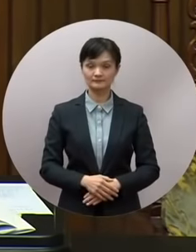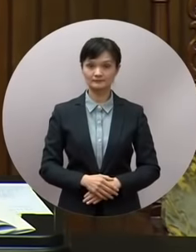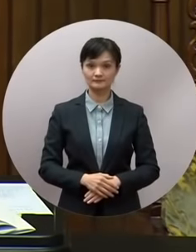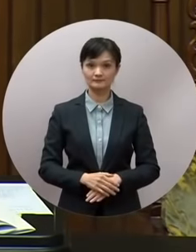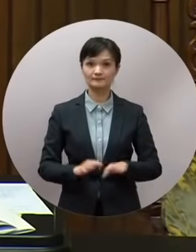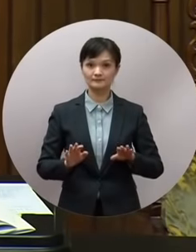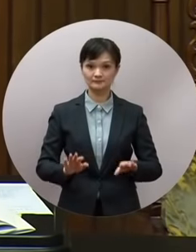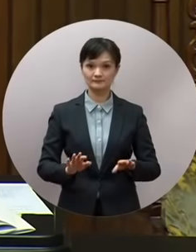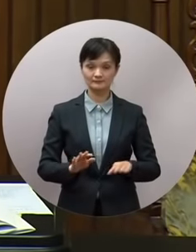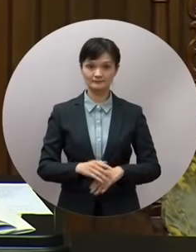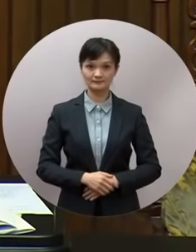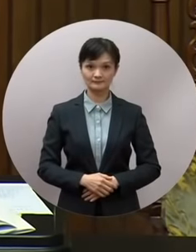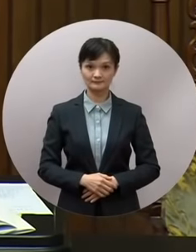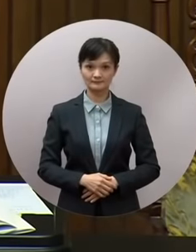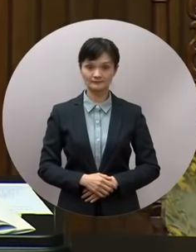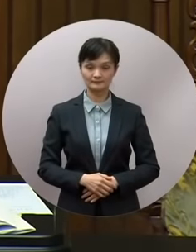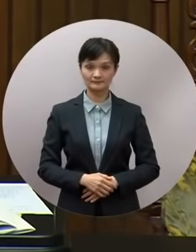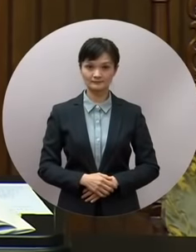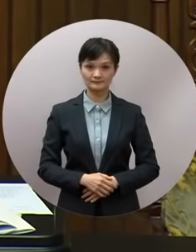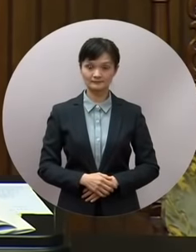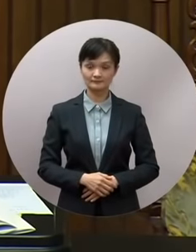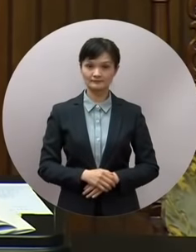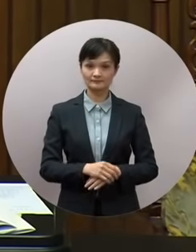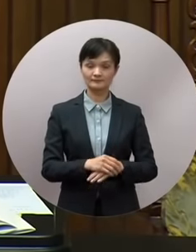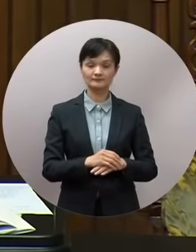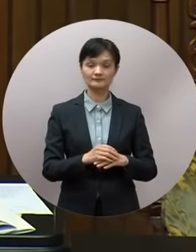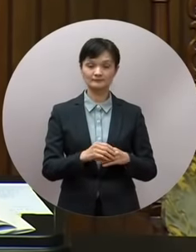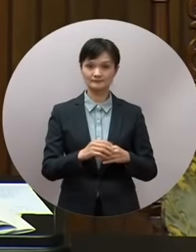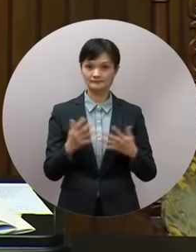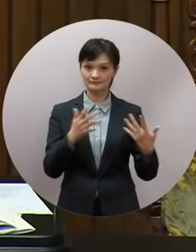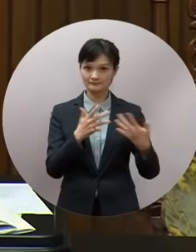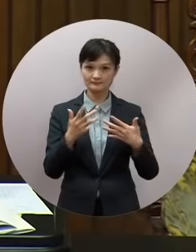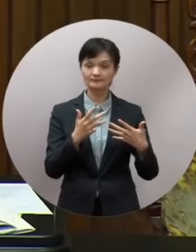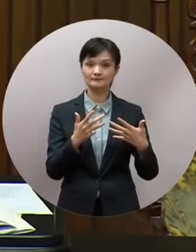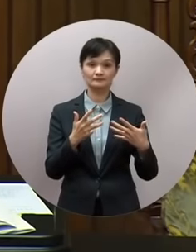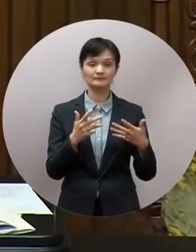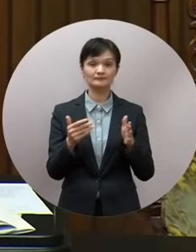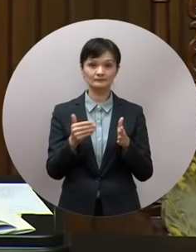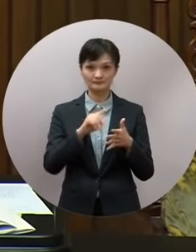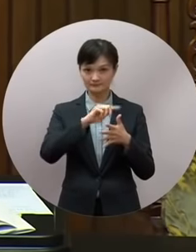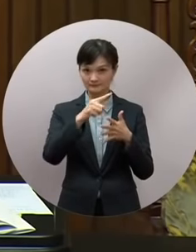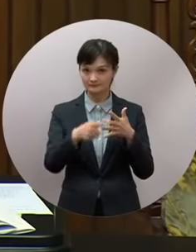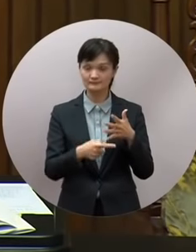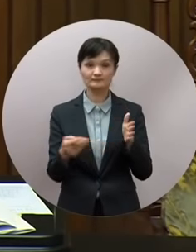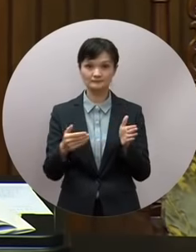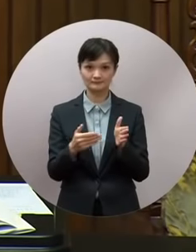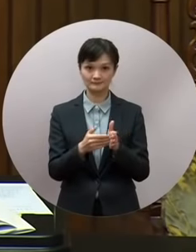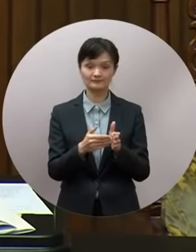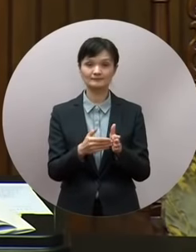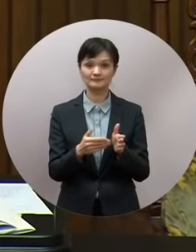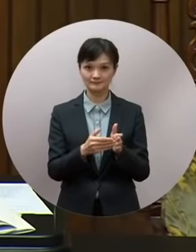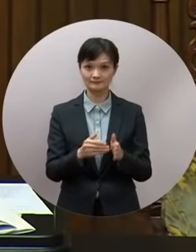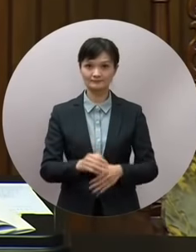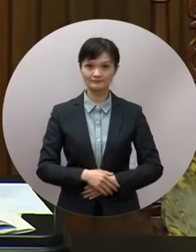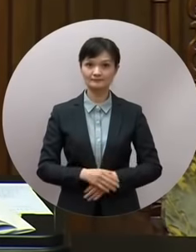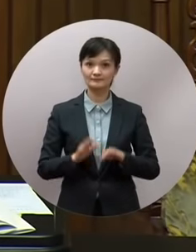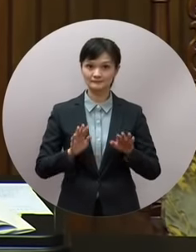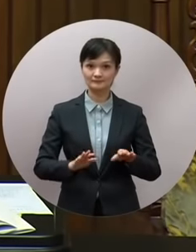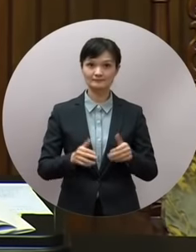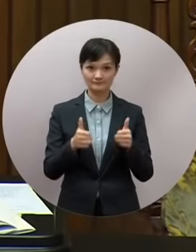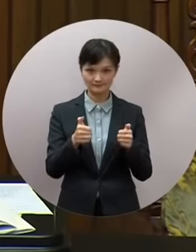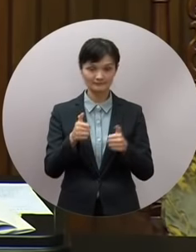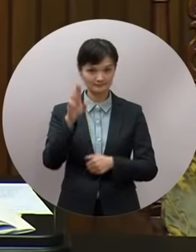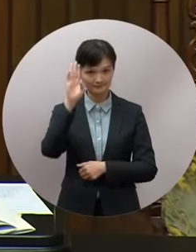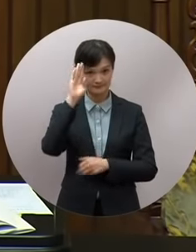告院会，本日排定质询的委员都已经质询完毕，谢谢苏院